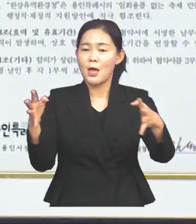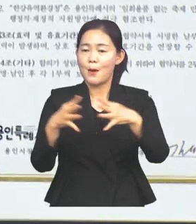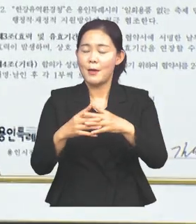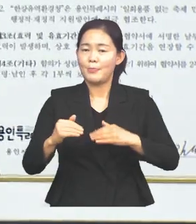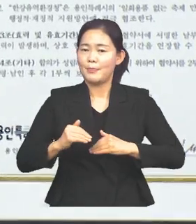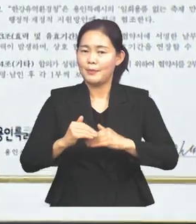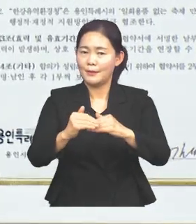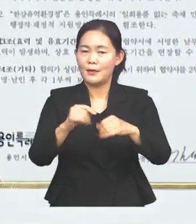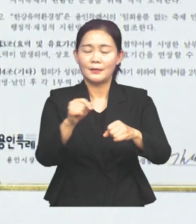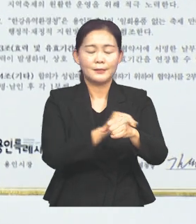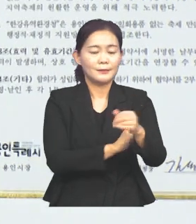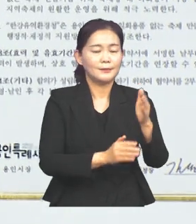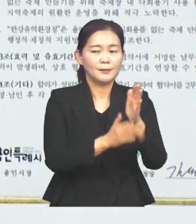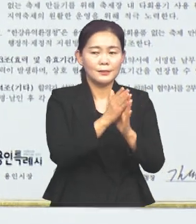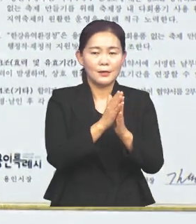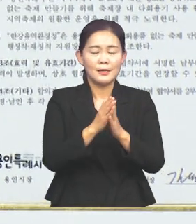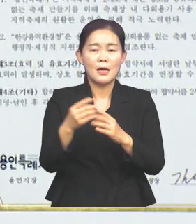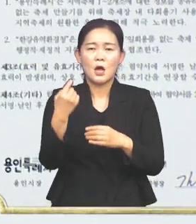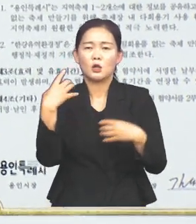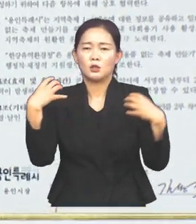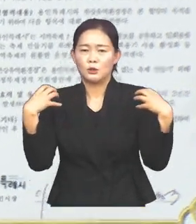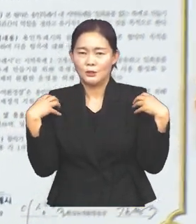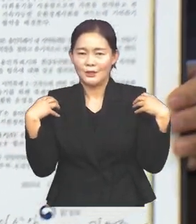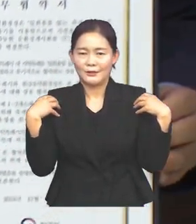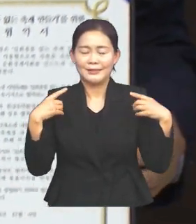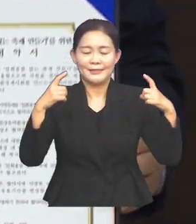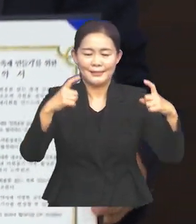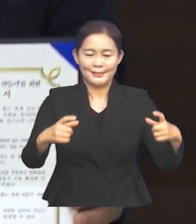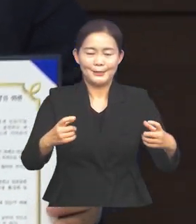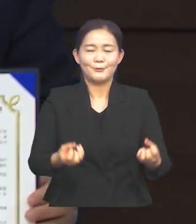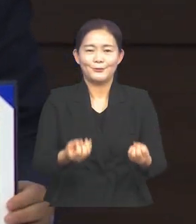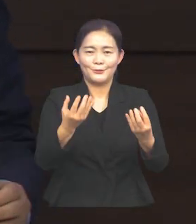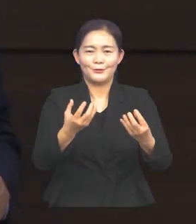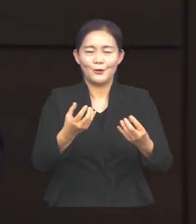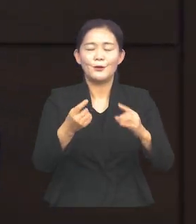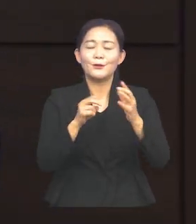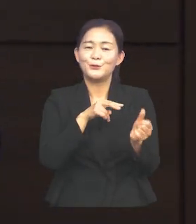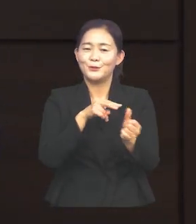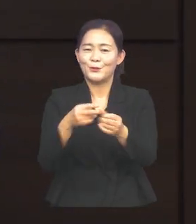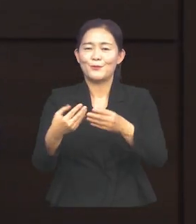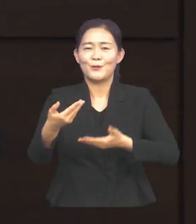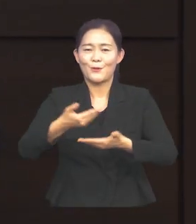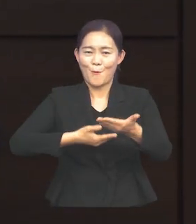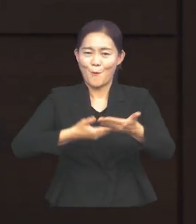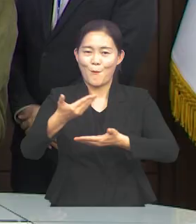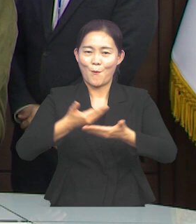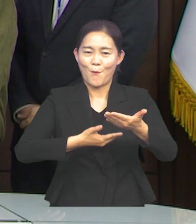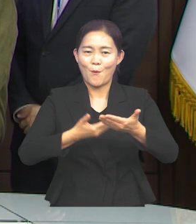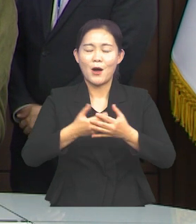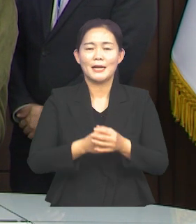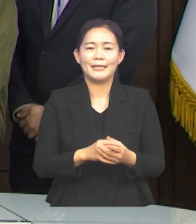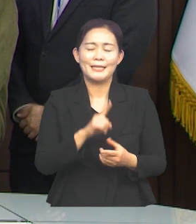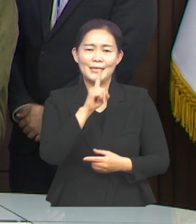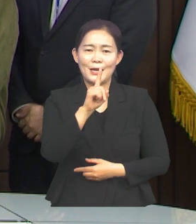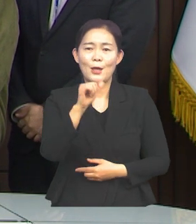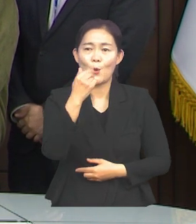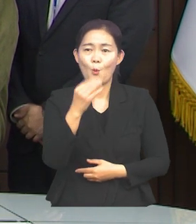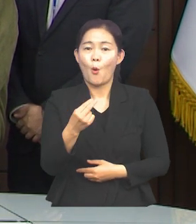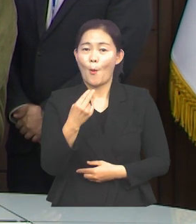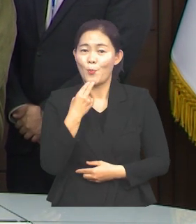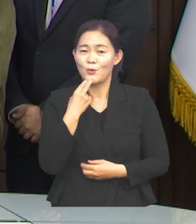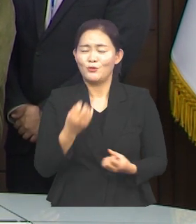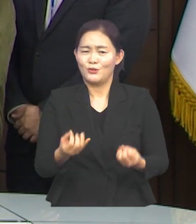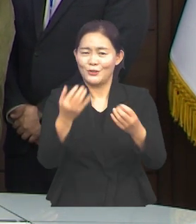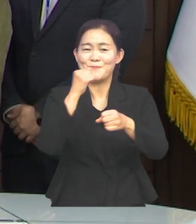협약에 따라 용인특례시와 한강유역환경청은 지역축제에 대한 정보 공유와 축제장 내 다회용기 사용 활성화,